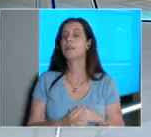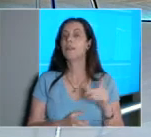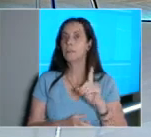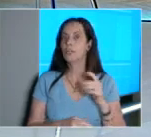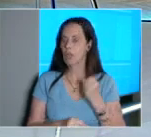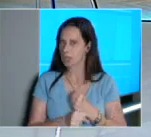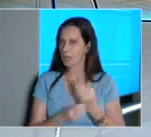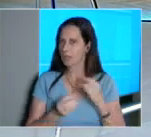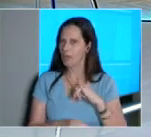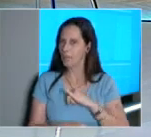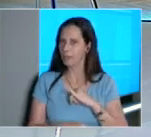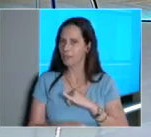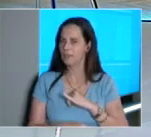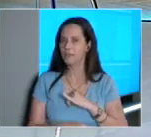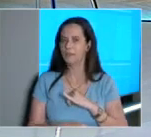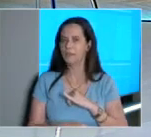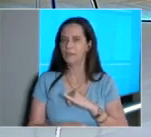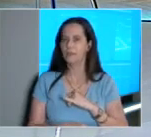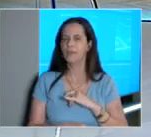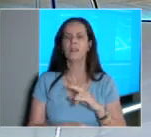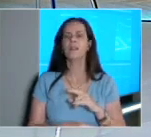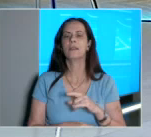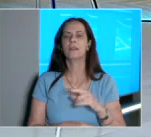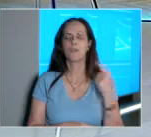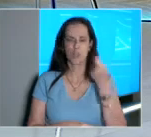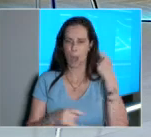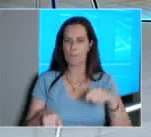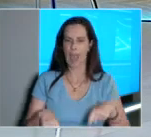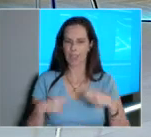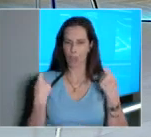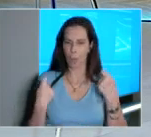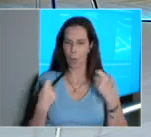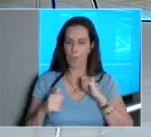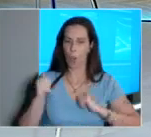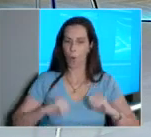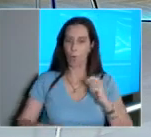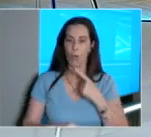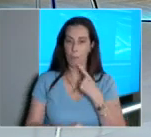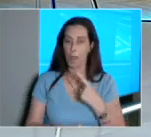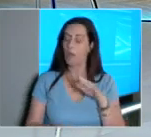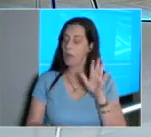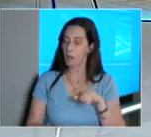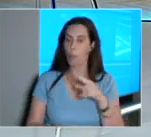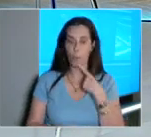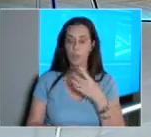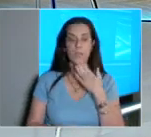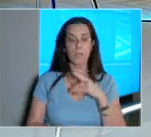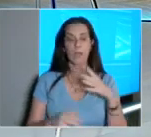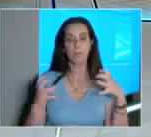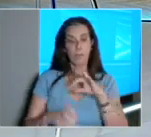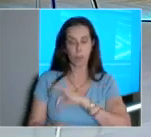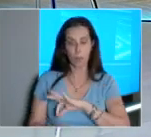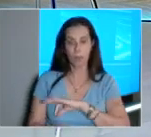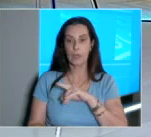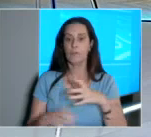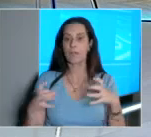עשה הצהרה מאוד מעניינת, זה חבר המפלגה שהוא אלי אבידר, בשבת תרבות אצל נחמה דואק בחולון, שגם הוא בעצם טוען שישראל ביתנו נכון